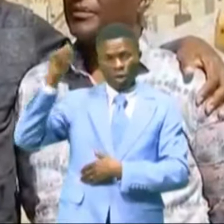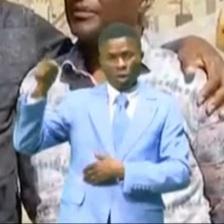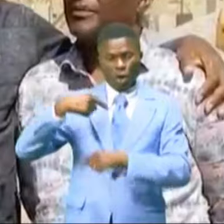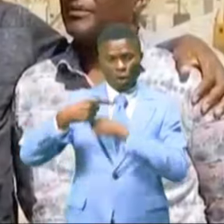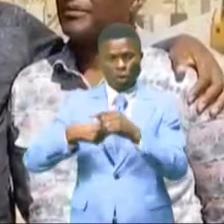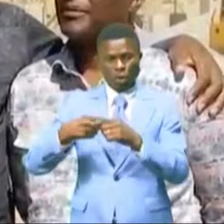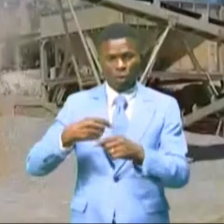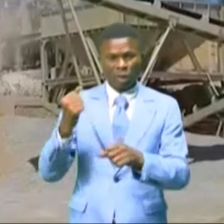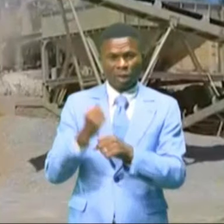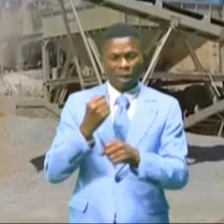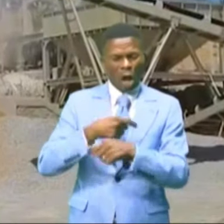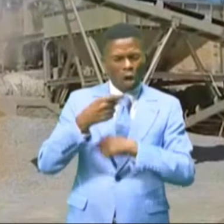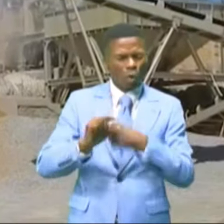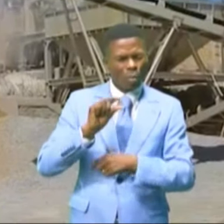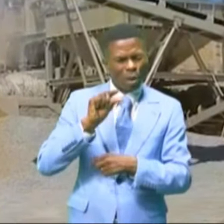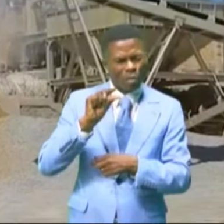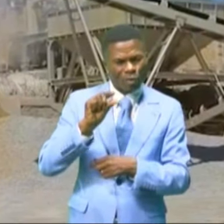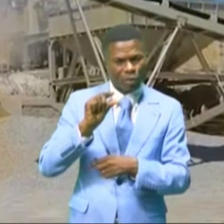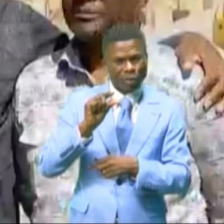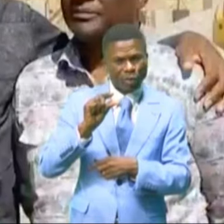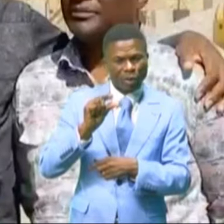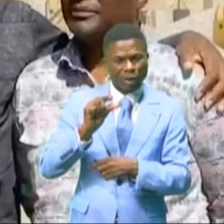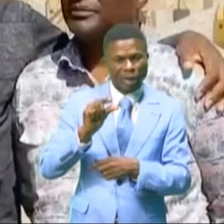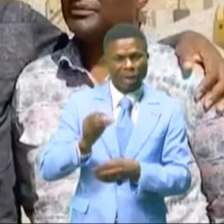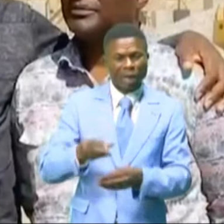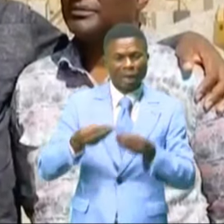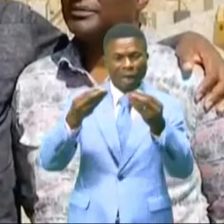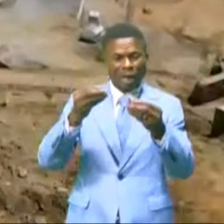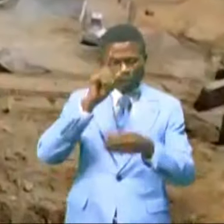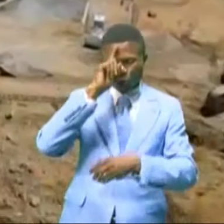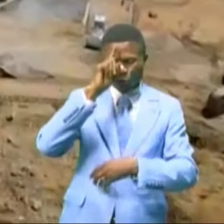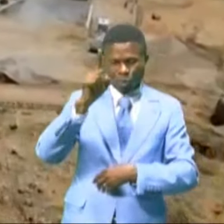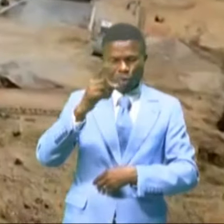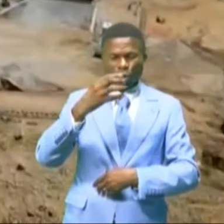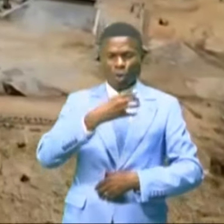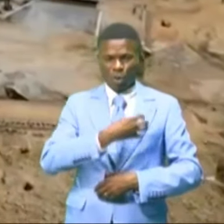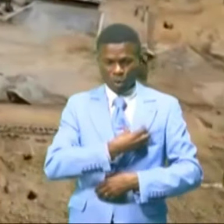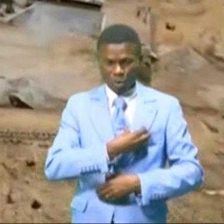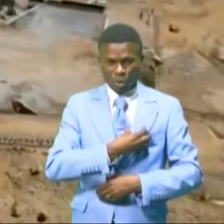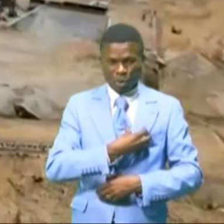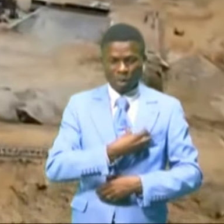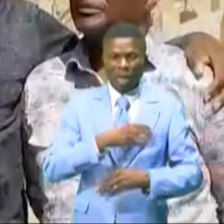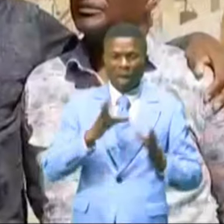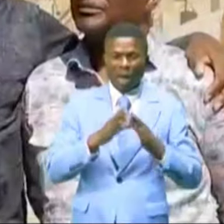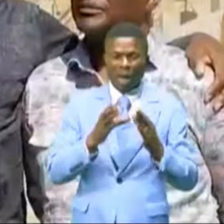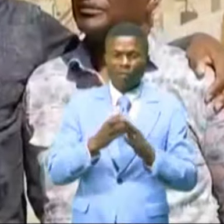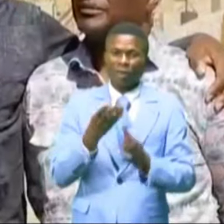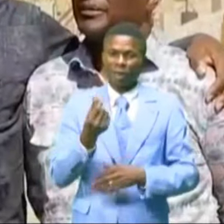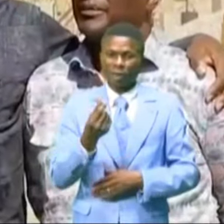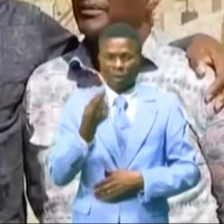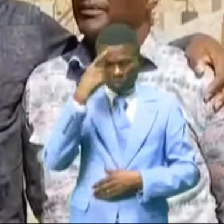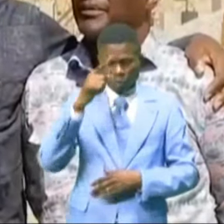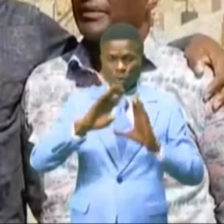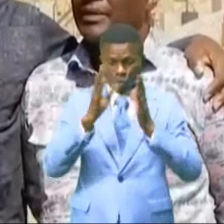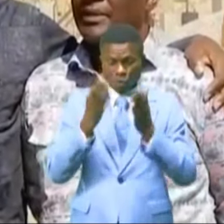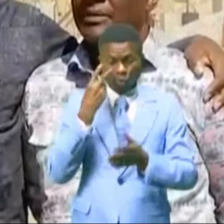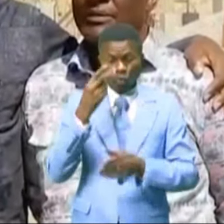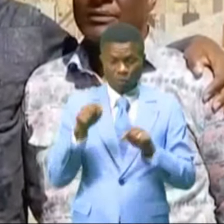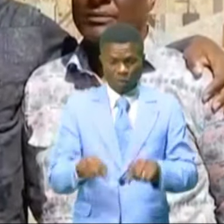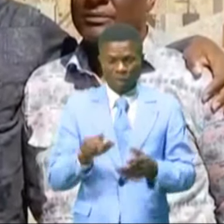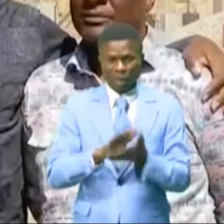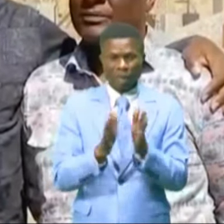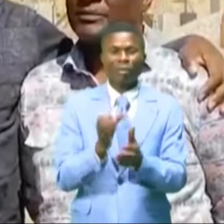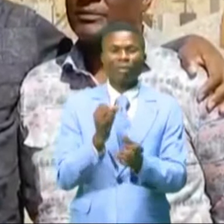avec de faibles commencements et qui a mis sa tête, son cœur, plus tard les moyens pour que ce que nous sommes en train de vivre